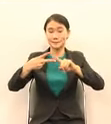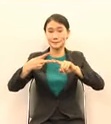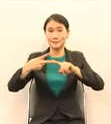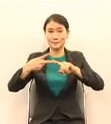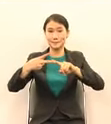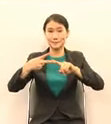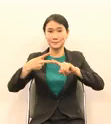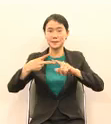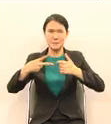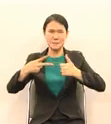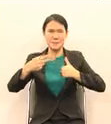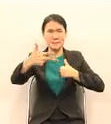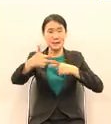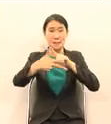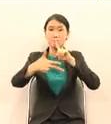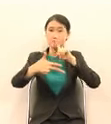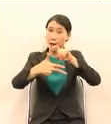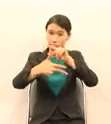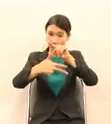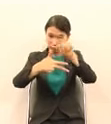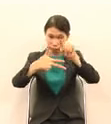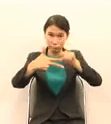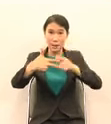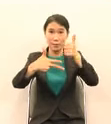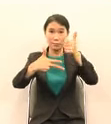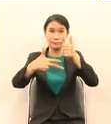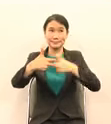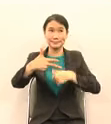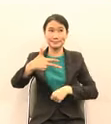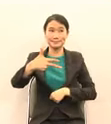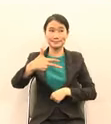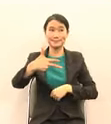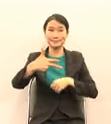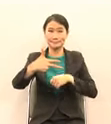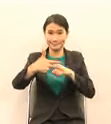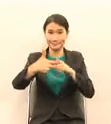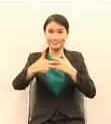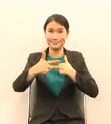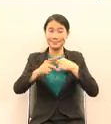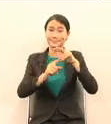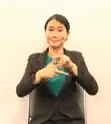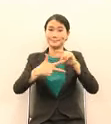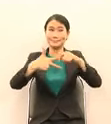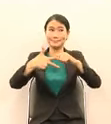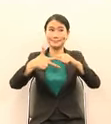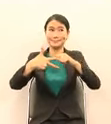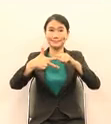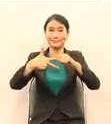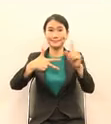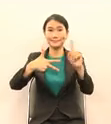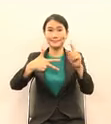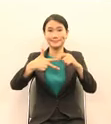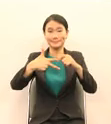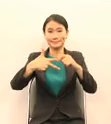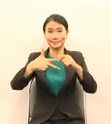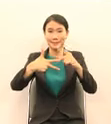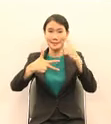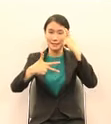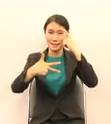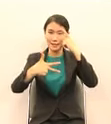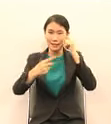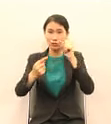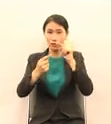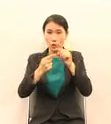ไปเลยไหมคะคุณหมอหนูมี3คำถาม ได้ครับได้ครับ คำถามที่สองค่ะในเรื่องของแนวทางการ